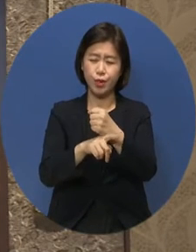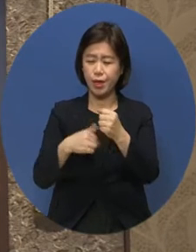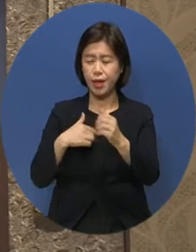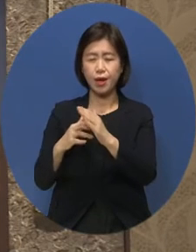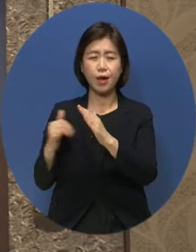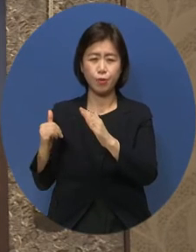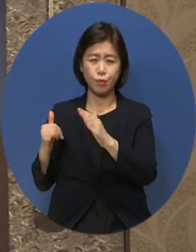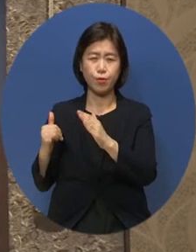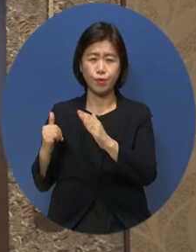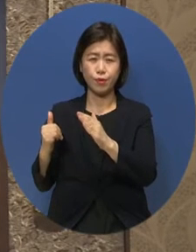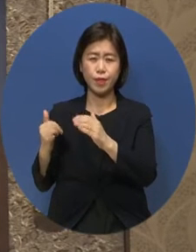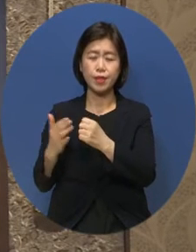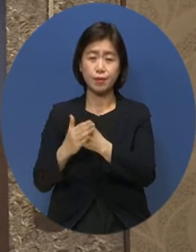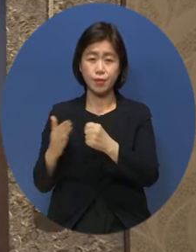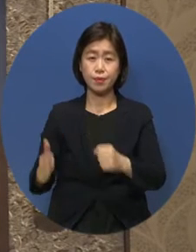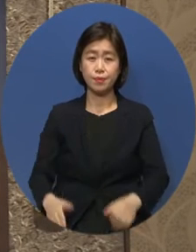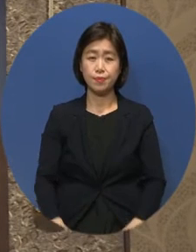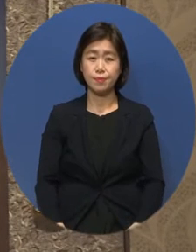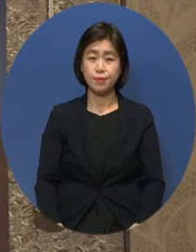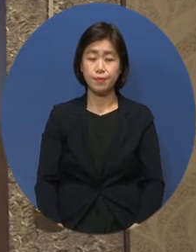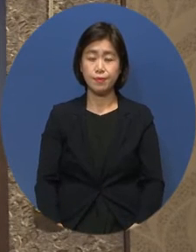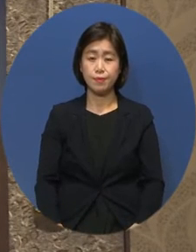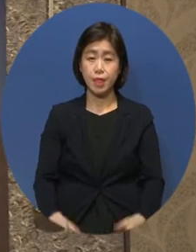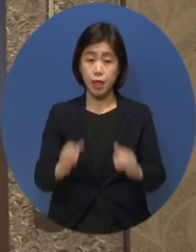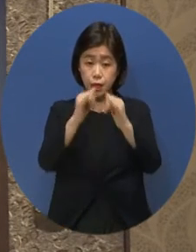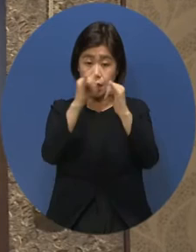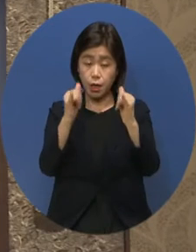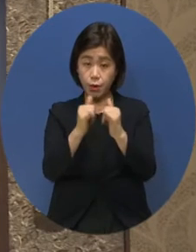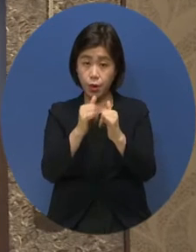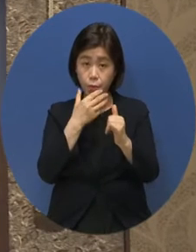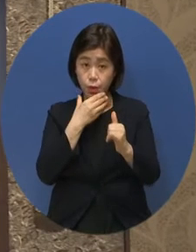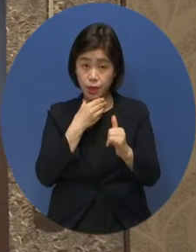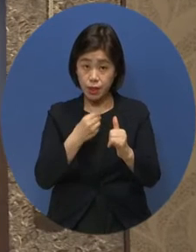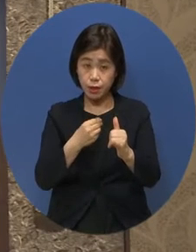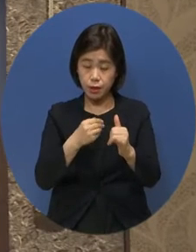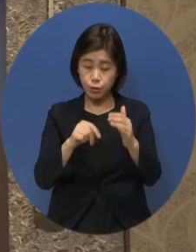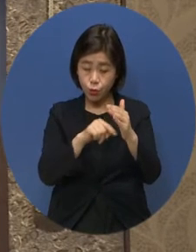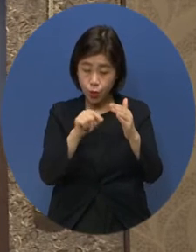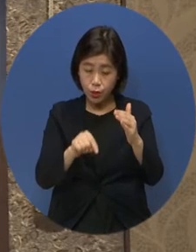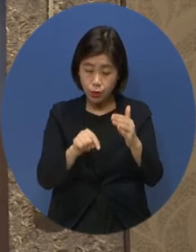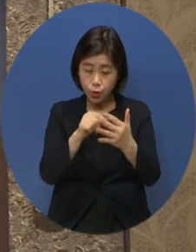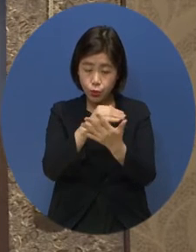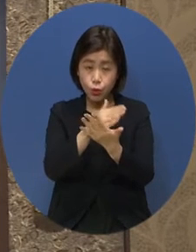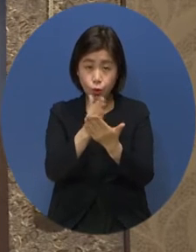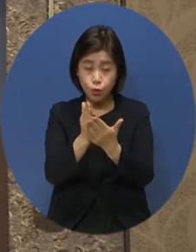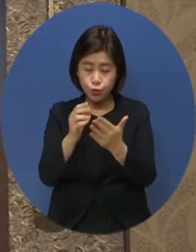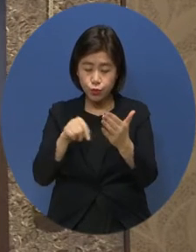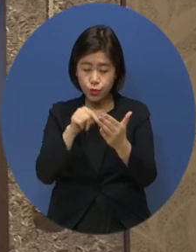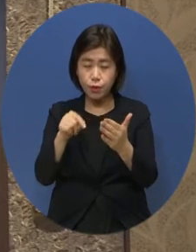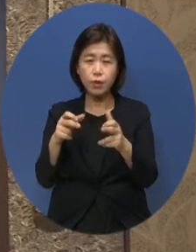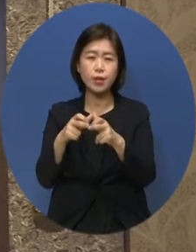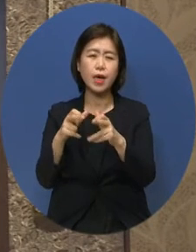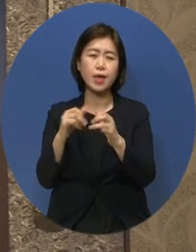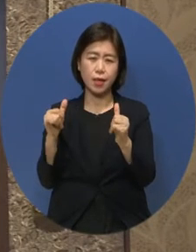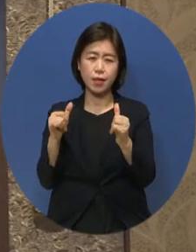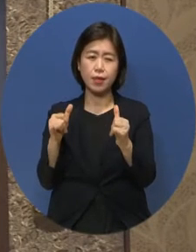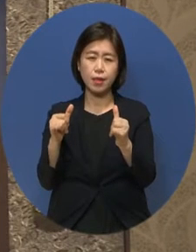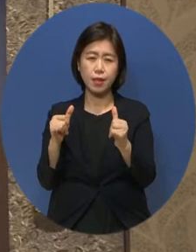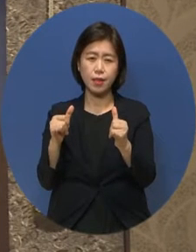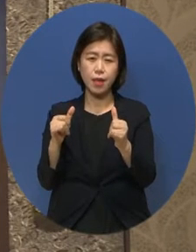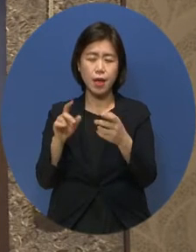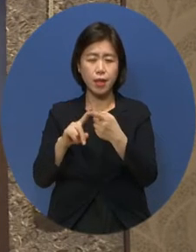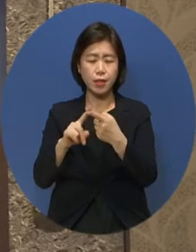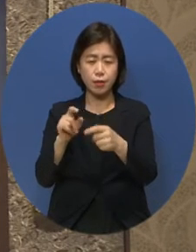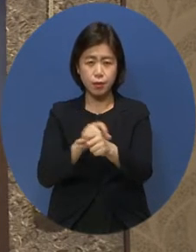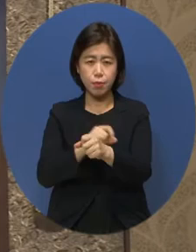장애인 벅스에 유달리 관심이 많았고 대학 4학년때 졸업하면서 장애인 복 c 를 주제로 해서 논문을 쓰게 됐고